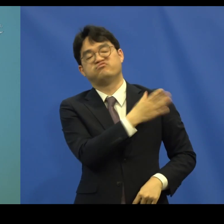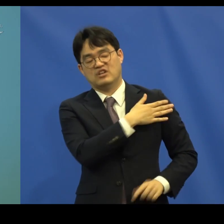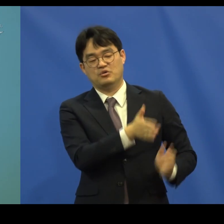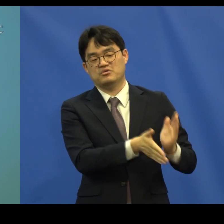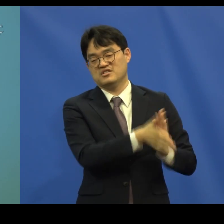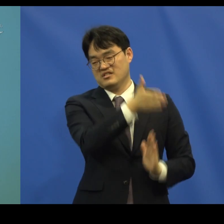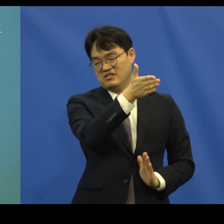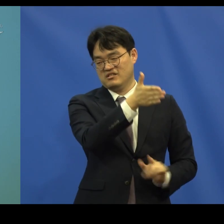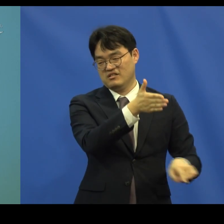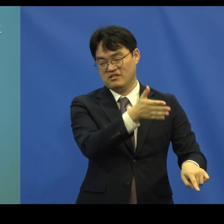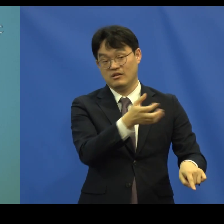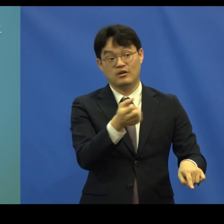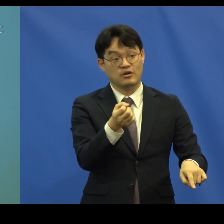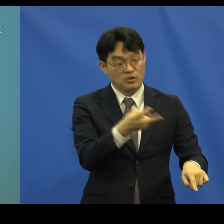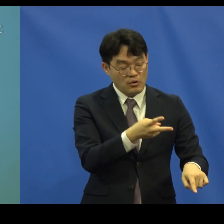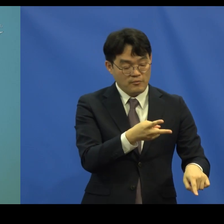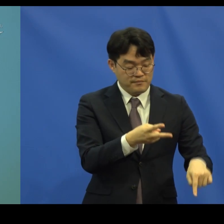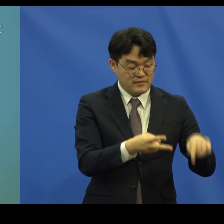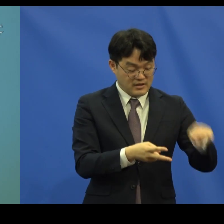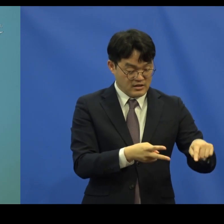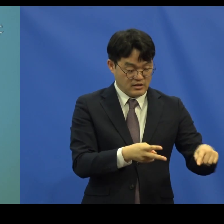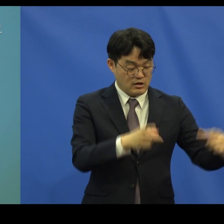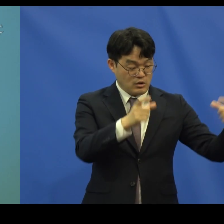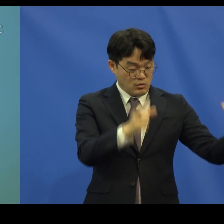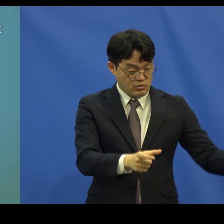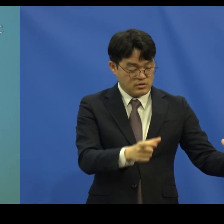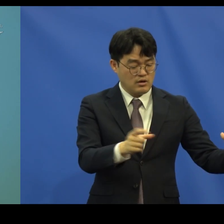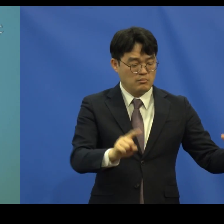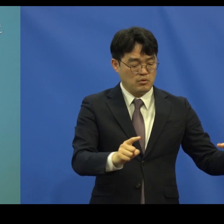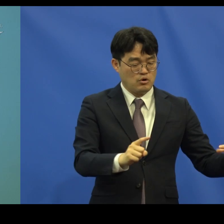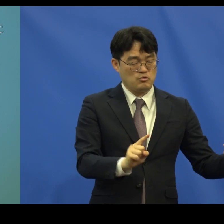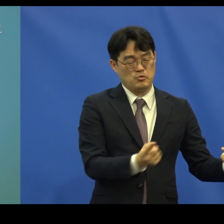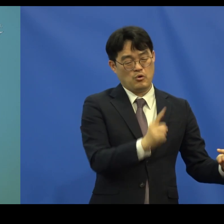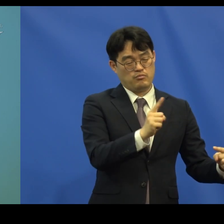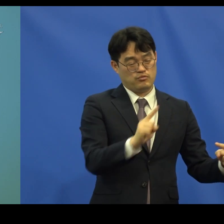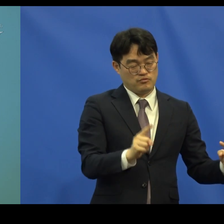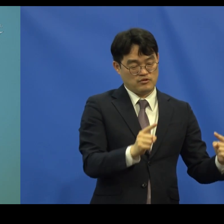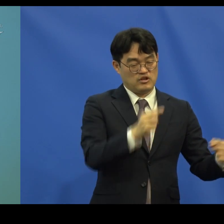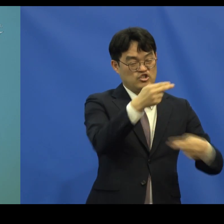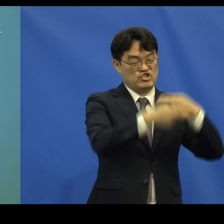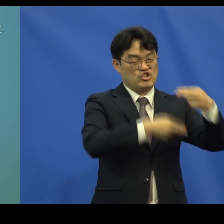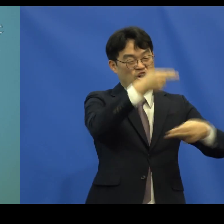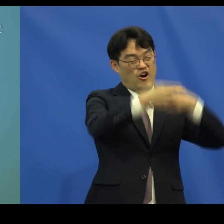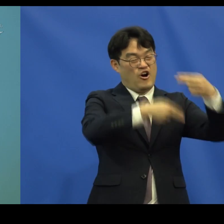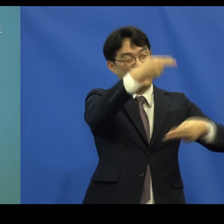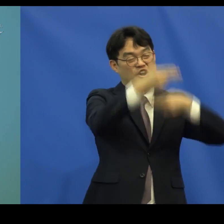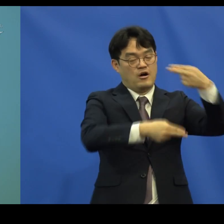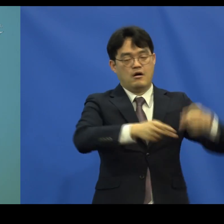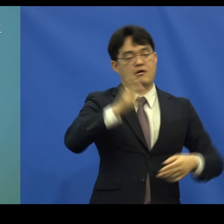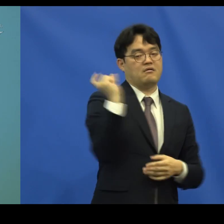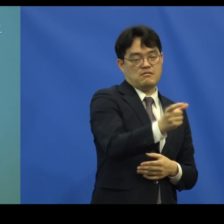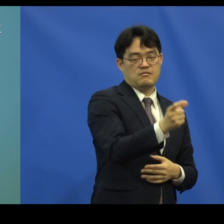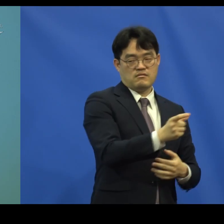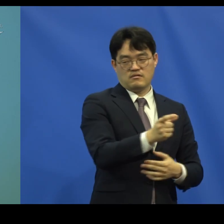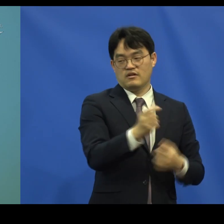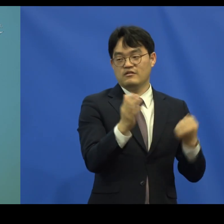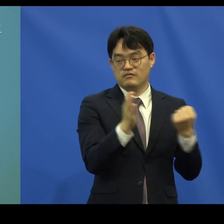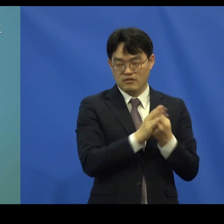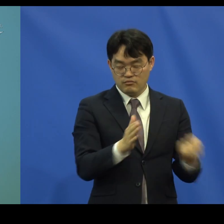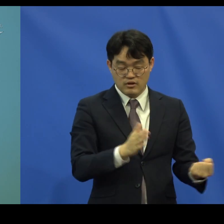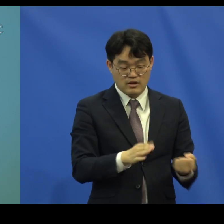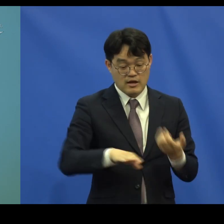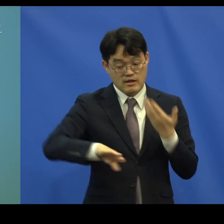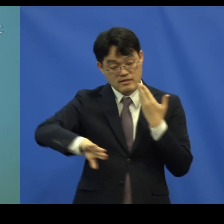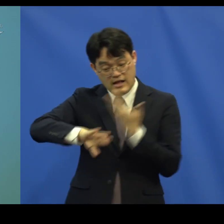자체가 난공불락입니다. 굉장히 요새처럼 그 도시가 이렇게 위치해 있어서 외세로부터